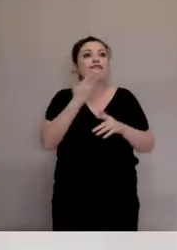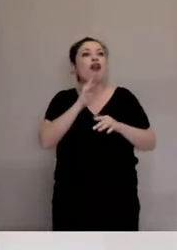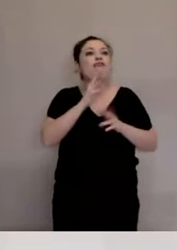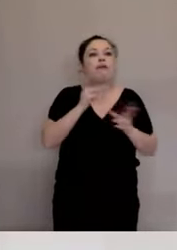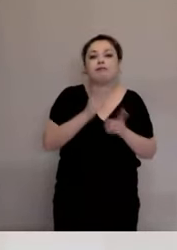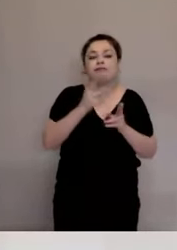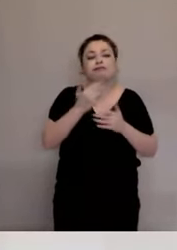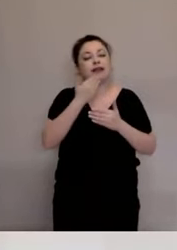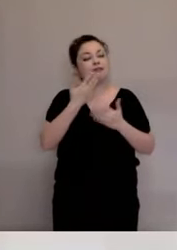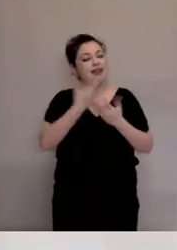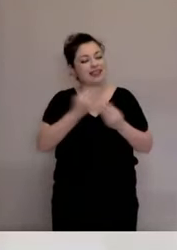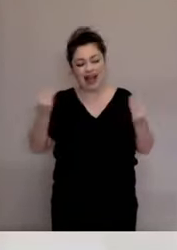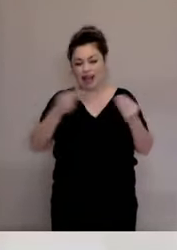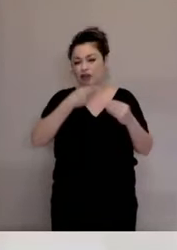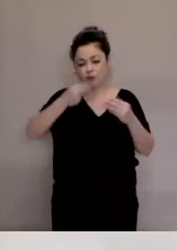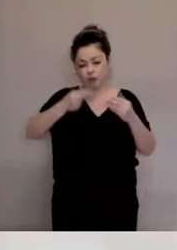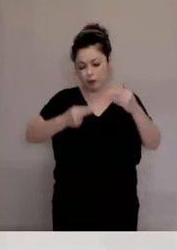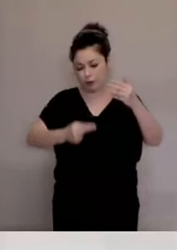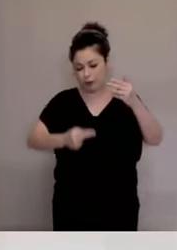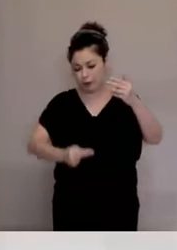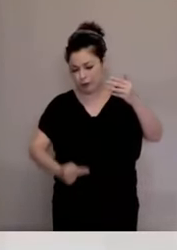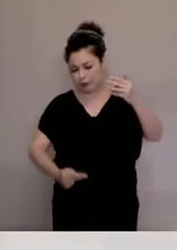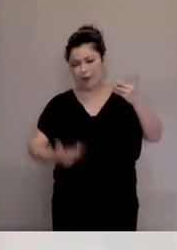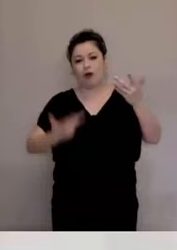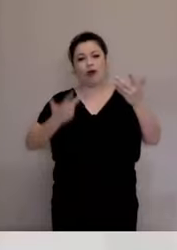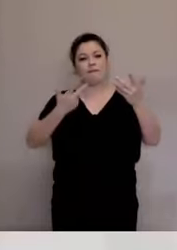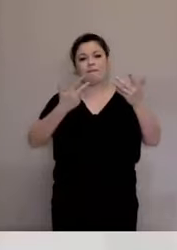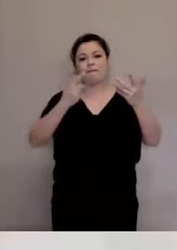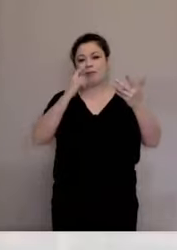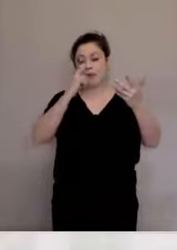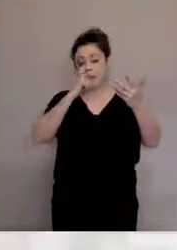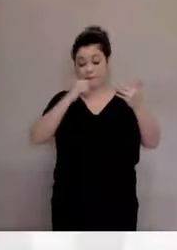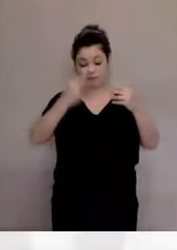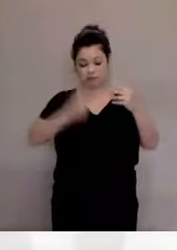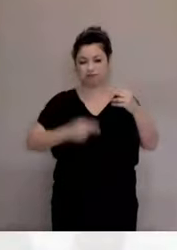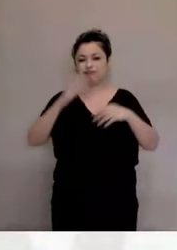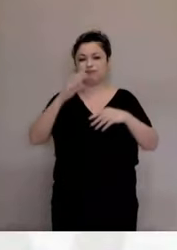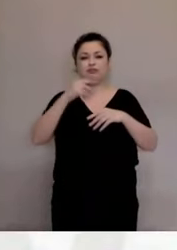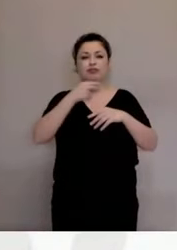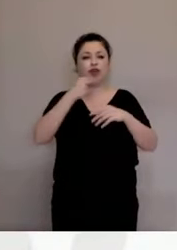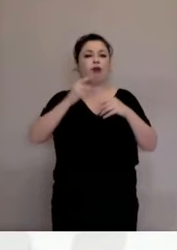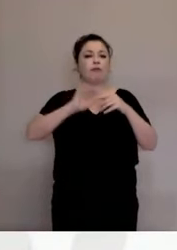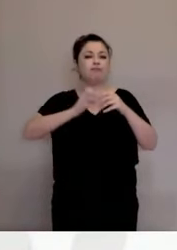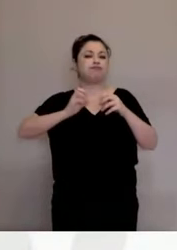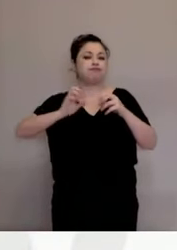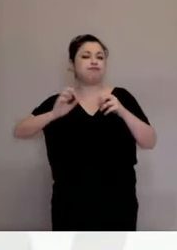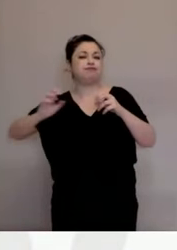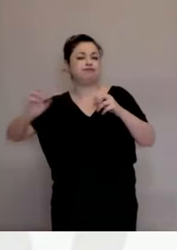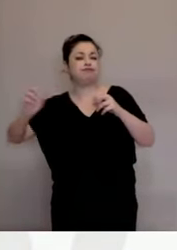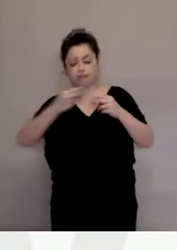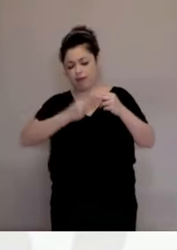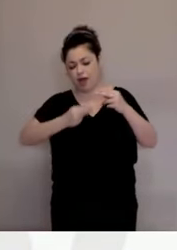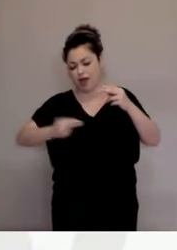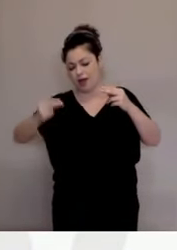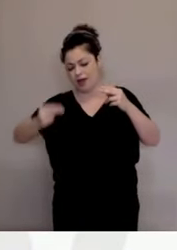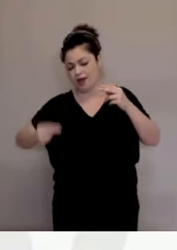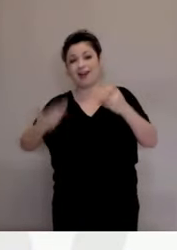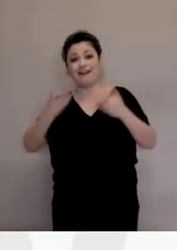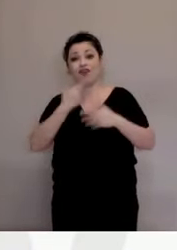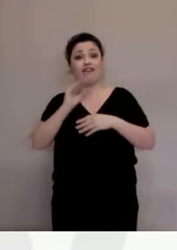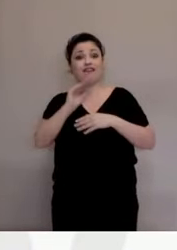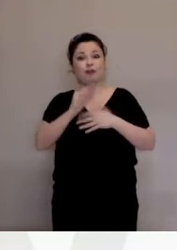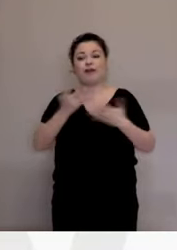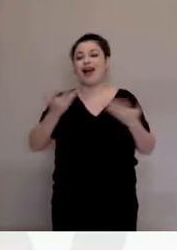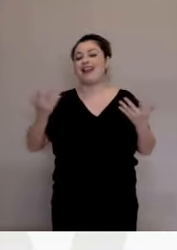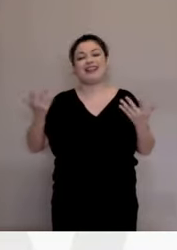Bozzo, Silvia Crupano, Claudio Boer, Veronica Frater, Annie Brayton, Caterina Agostini, Lizelle Bolzonella, tantissimi che avevano